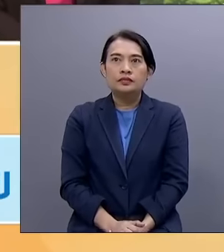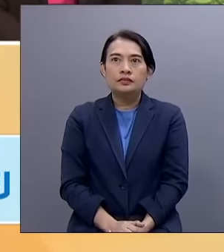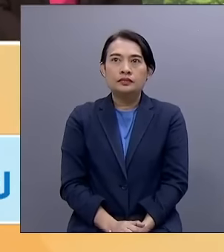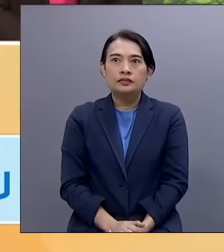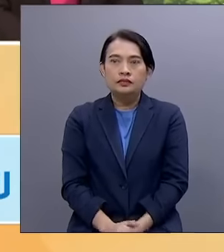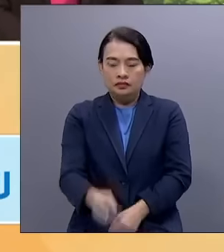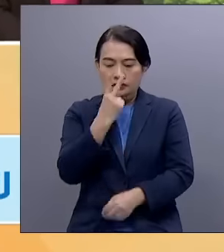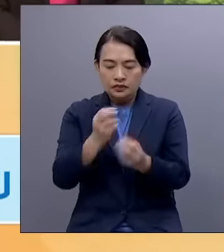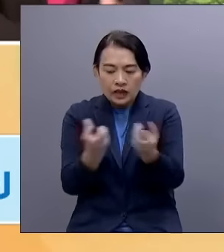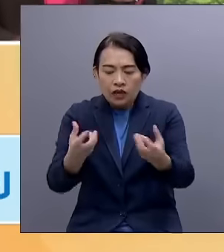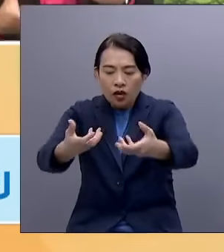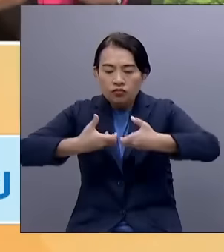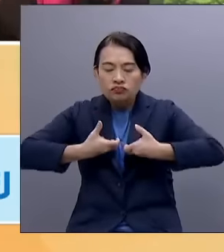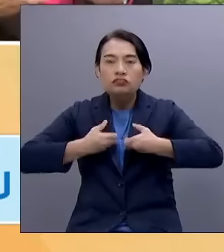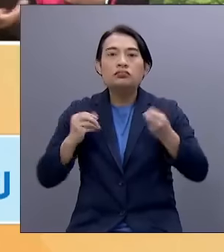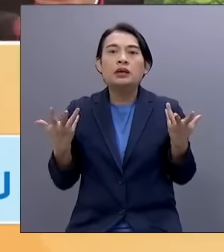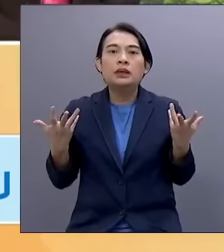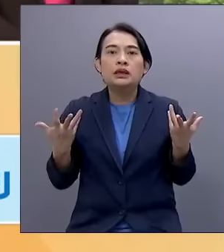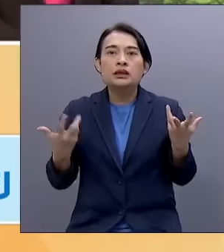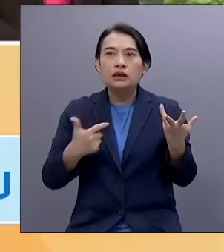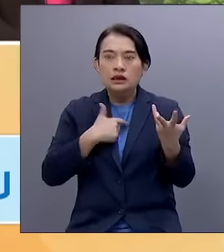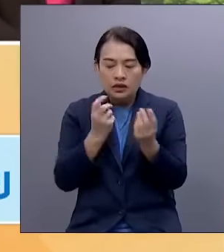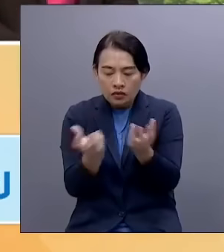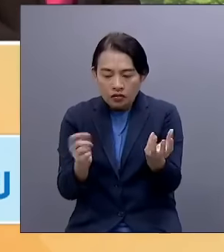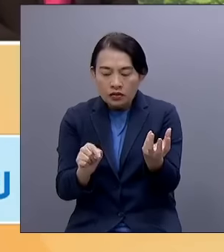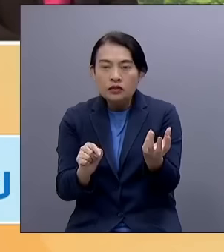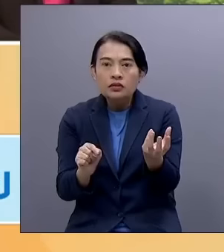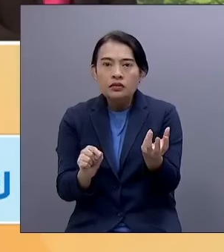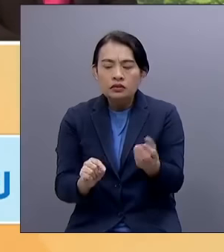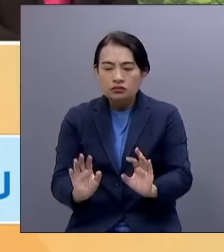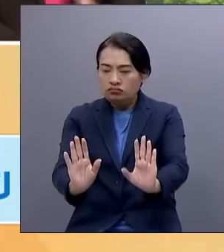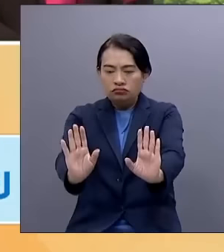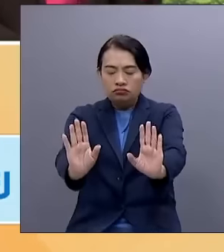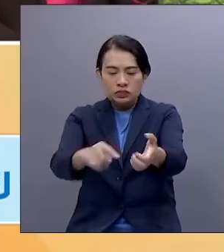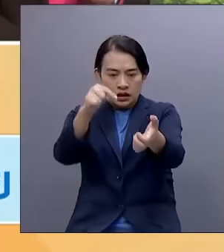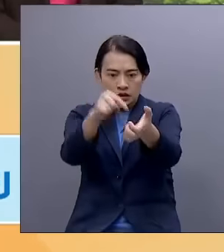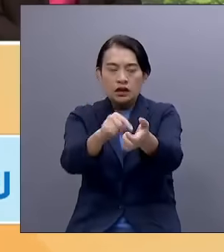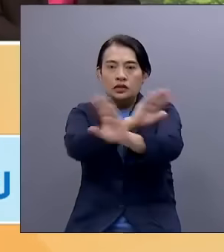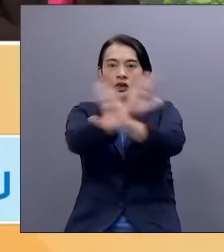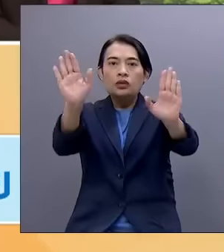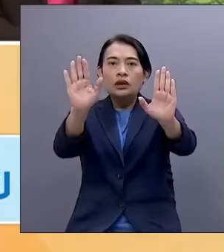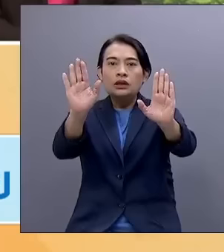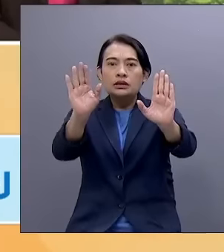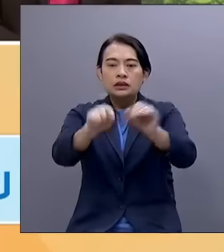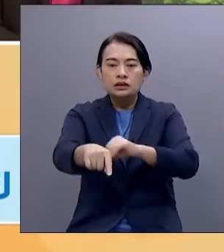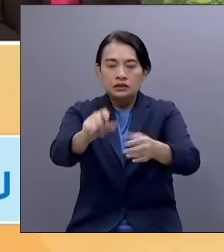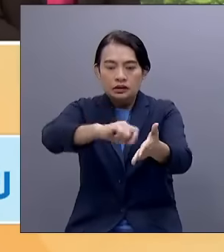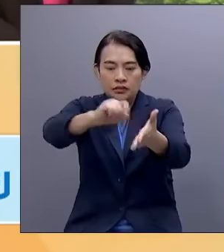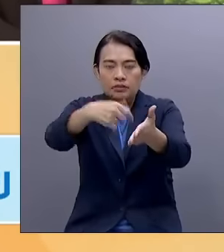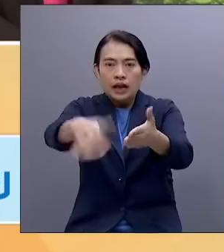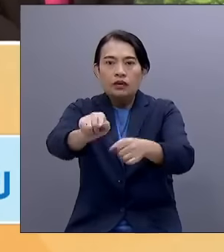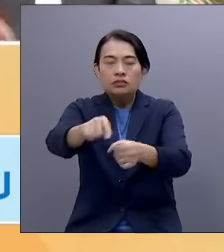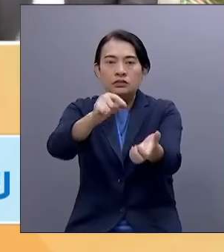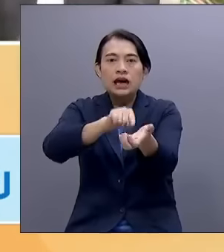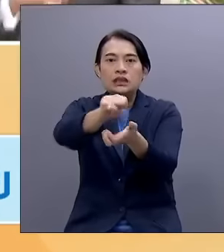ว่าของมันก็ยังส่งไม่ถึงในระหว่างที่ของกำลังจัดส่งอยู่เงี้ยแล้วเกิด cancelระหว่างกลางทางต่อให้สัญญามันเกิดขึ้นแล้วเสามารถทำได้